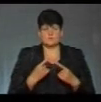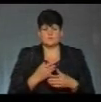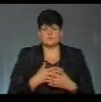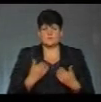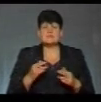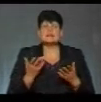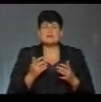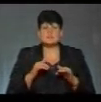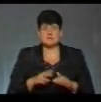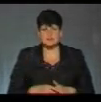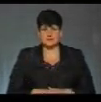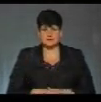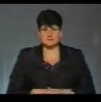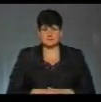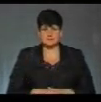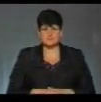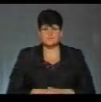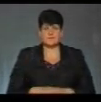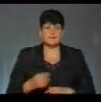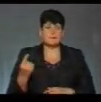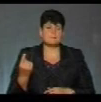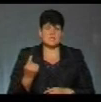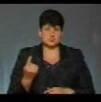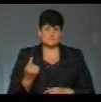якими діями дитини? Перше,